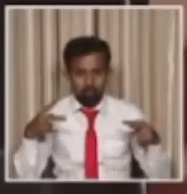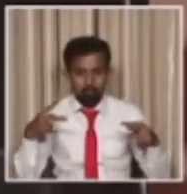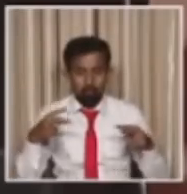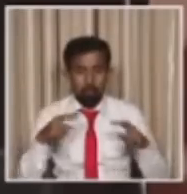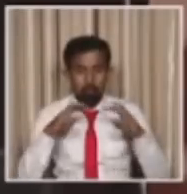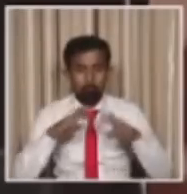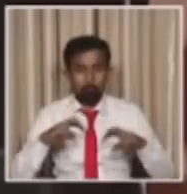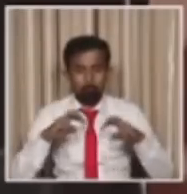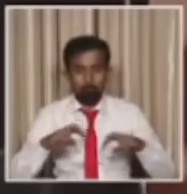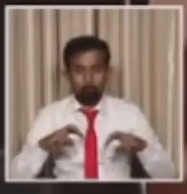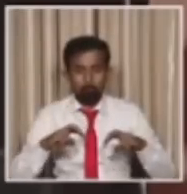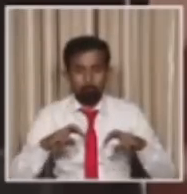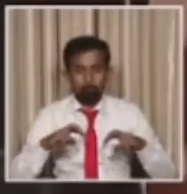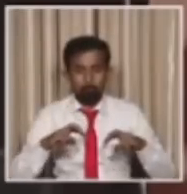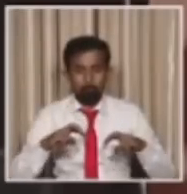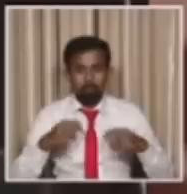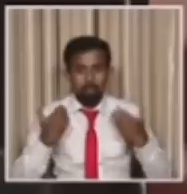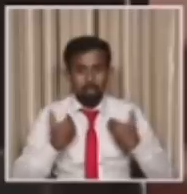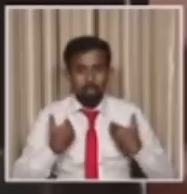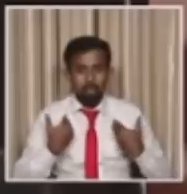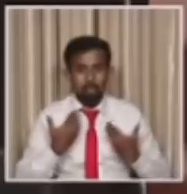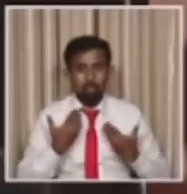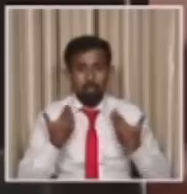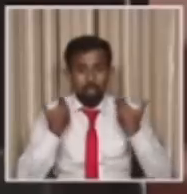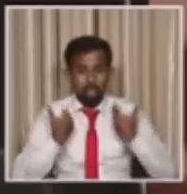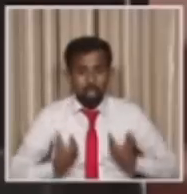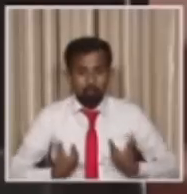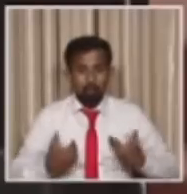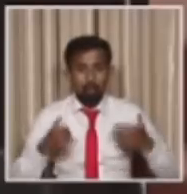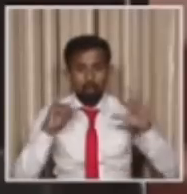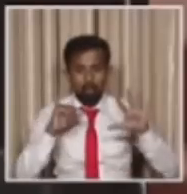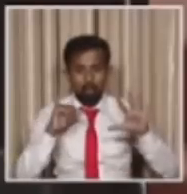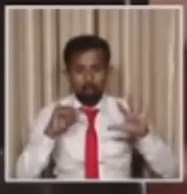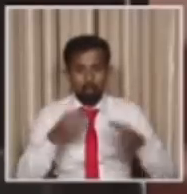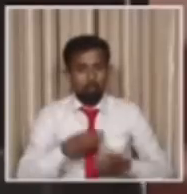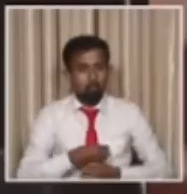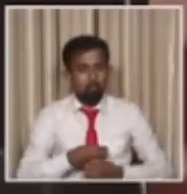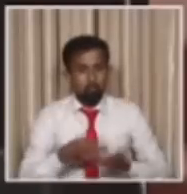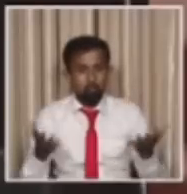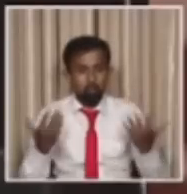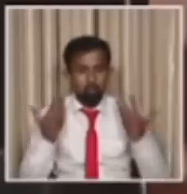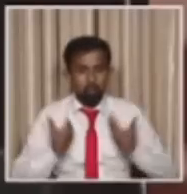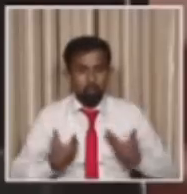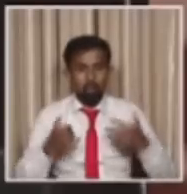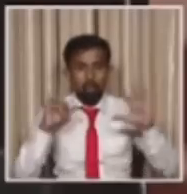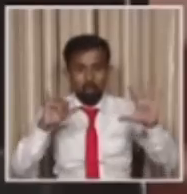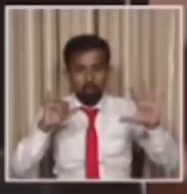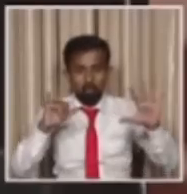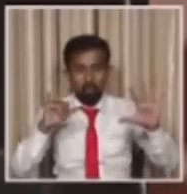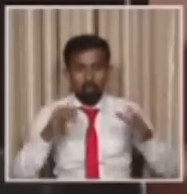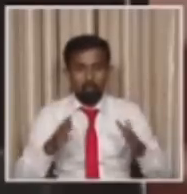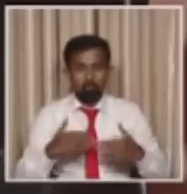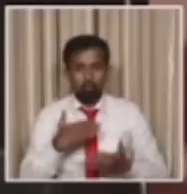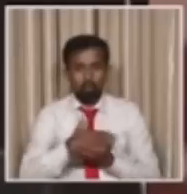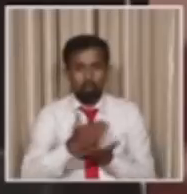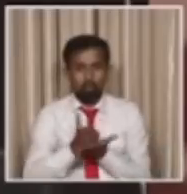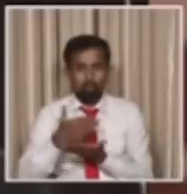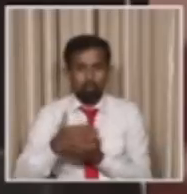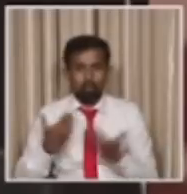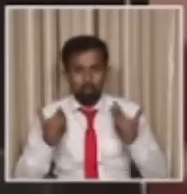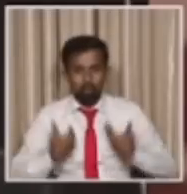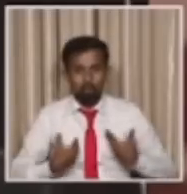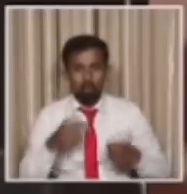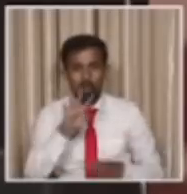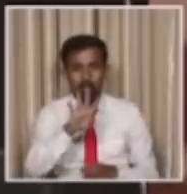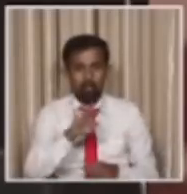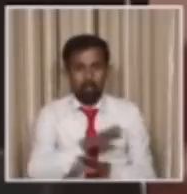පරීක්ෂාවට සිරුරු 6ක් විනාශ වී ගිය සිරුරු 6ක් තව කොටස් වශයෙන් සිරුරු